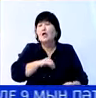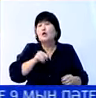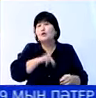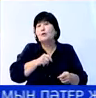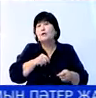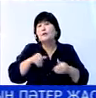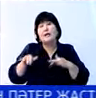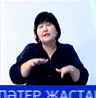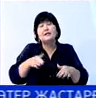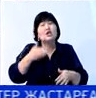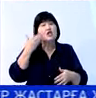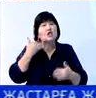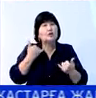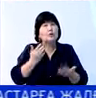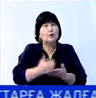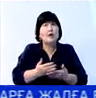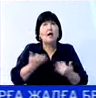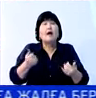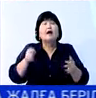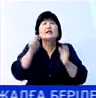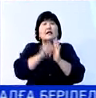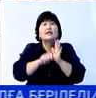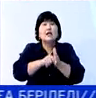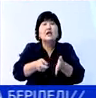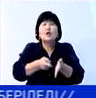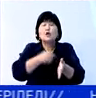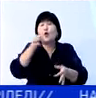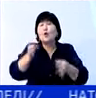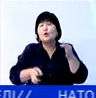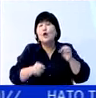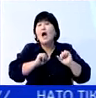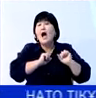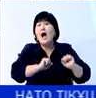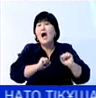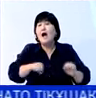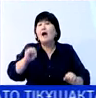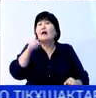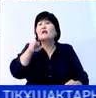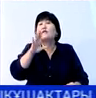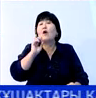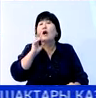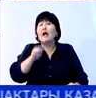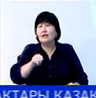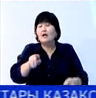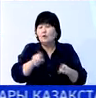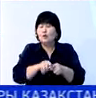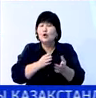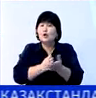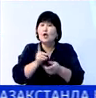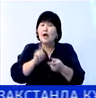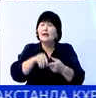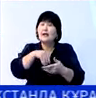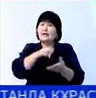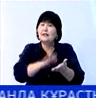процесін жеңілдетіп отыр. Қазір уақытта тергеу органдары немесе соттар адвокаттарды іске қатыстыруда осы жүйе арқылы